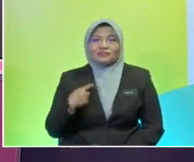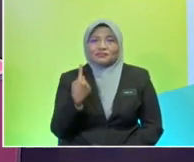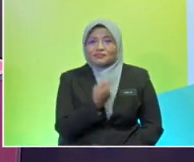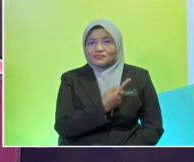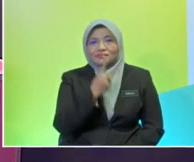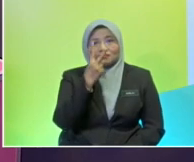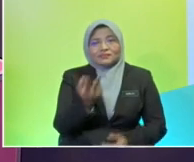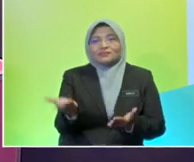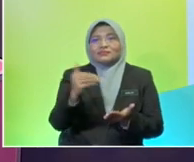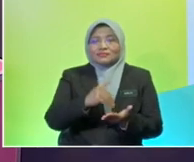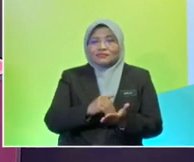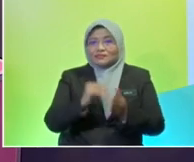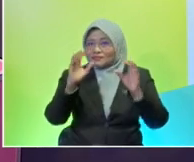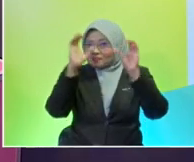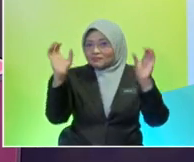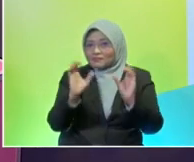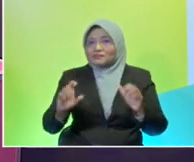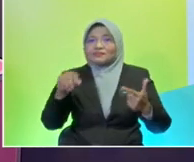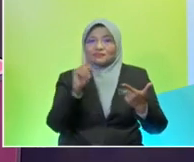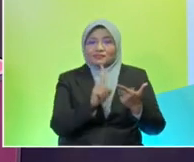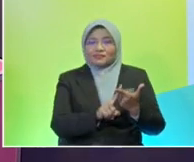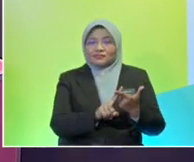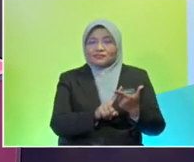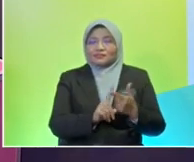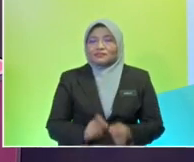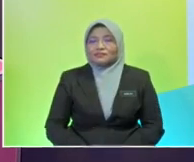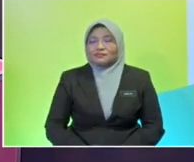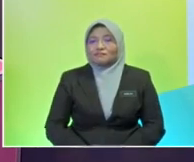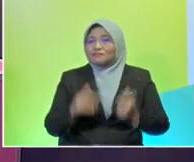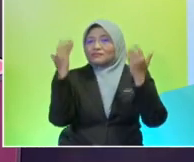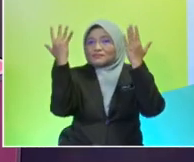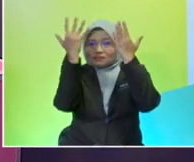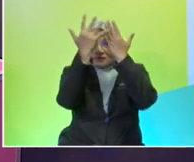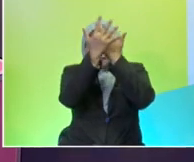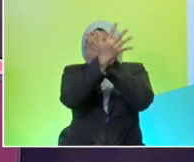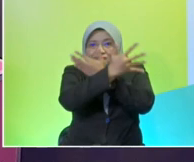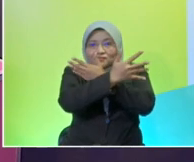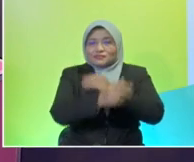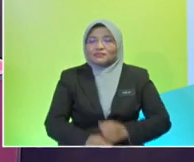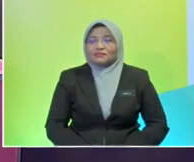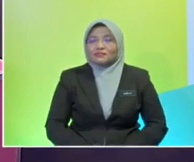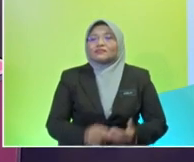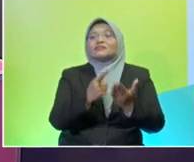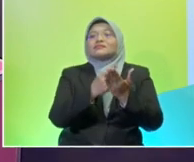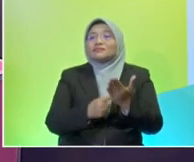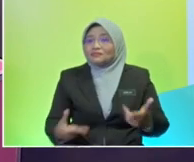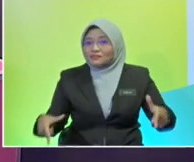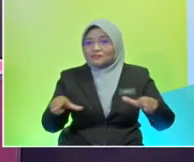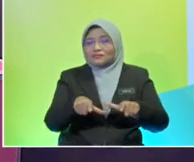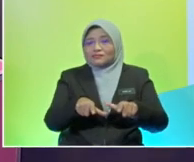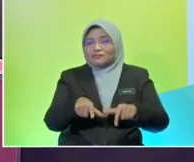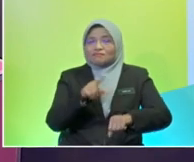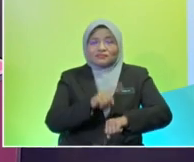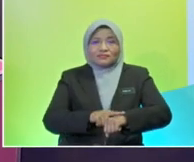pula seterusnya cuaca yang kedua yaitu kita lihat cuaca mendung baik apakah yang berlaku pada cuaca mendung